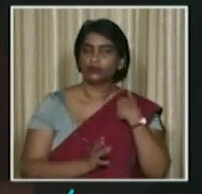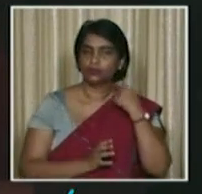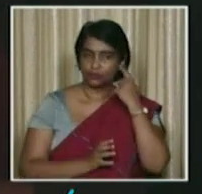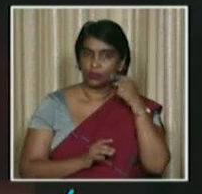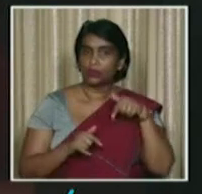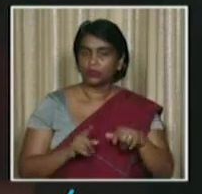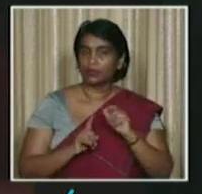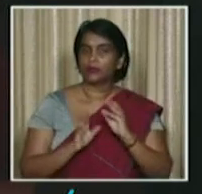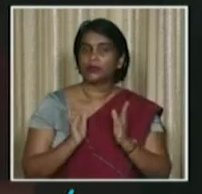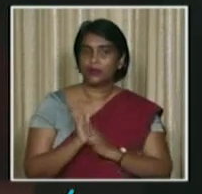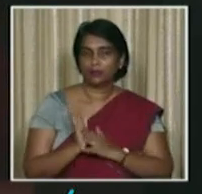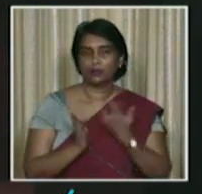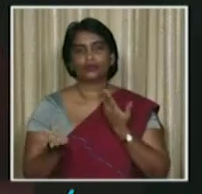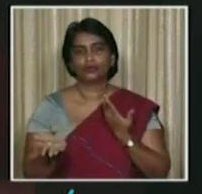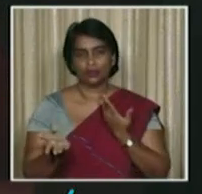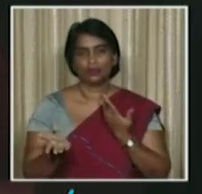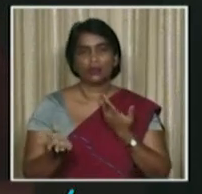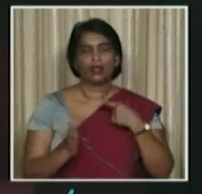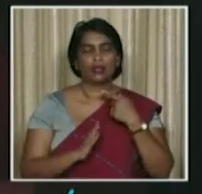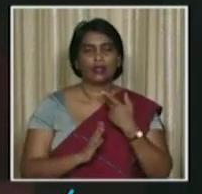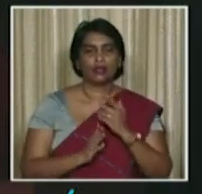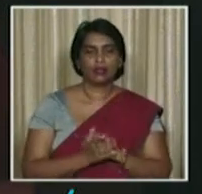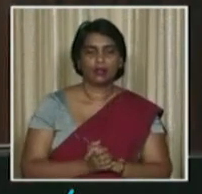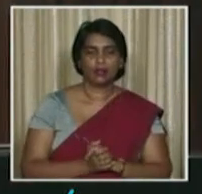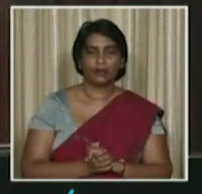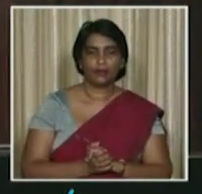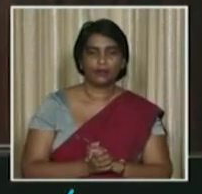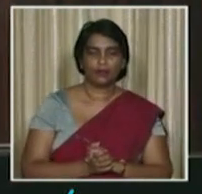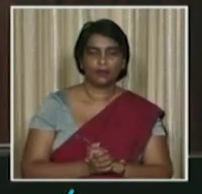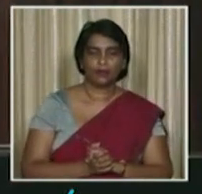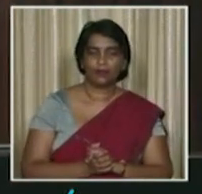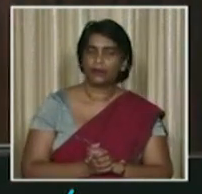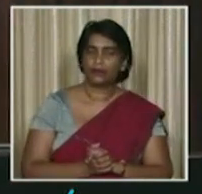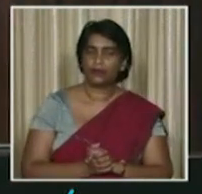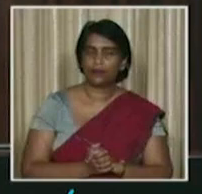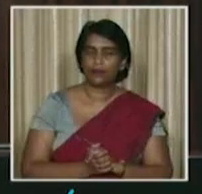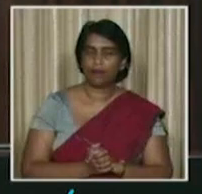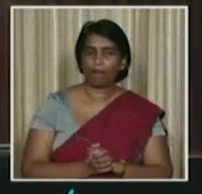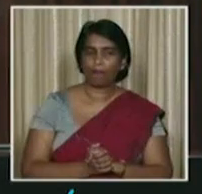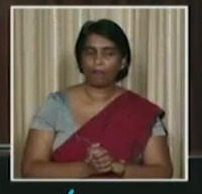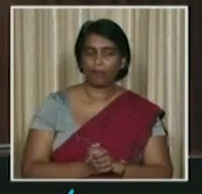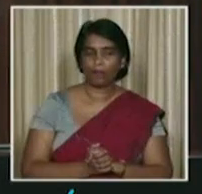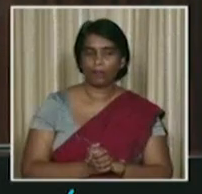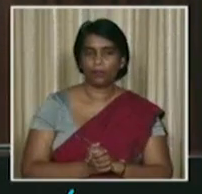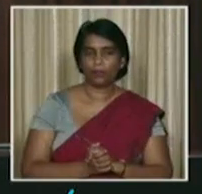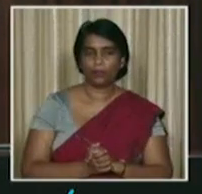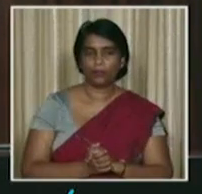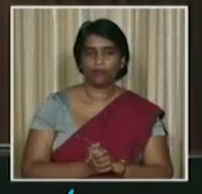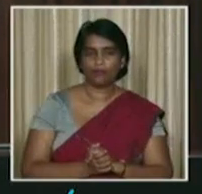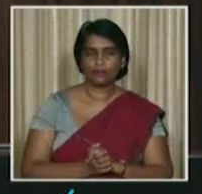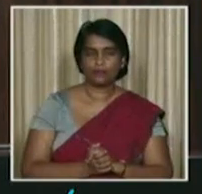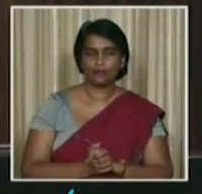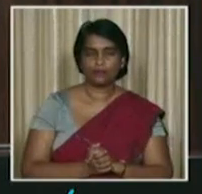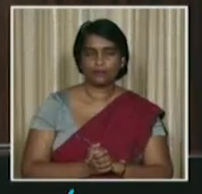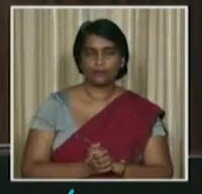දැන් අග්‍රාමාත්‍යතුමත් අසරණ වෙලා තියෙන්නේ. බොහොම ඉස්සෙතේ දැන් අපි විවාද කරු විපක්ෂ නායකතුමා සාධාරණ වෙන්න ඔබතුමත් අගමැති වෙන්න. න්‍යාය පත්‍රයට